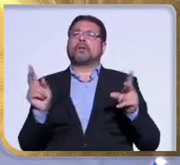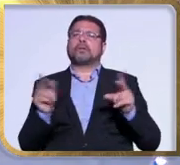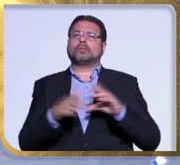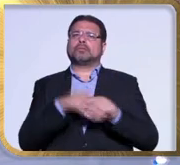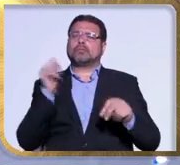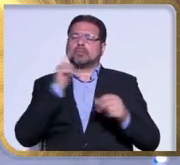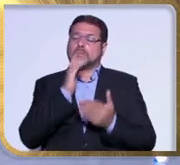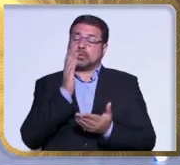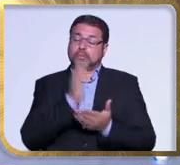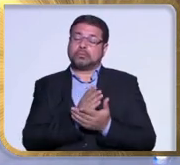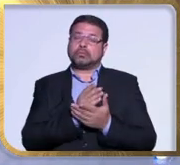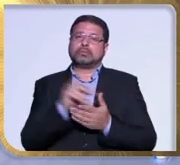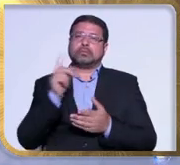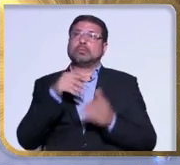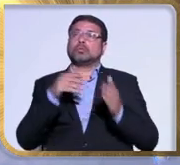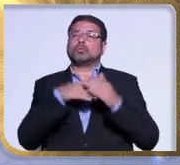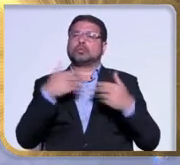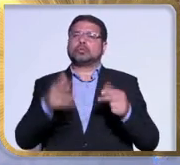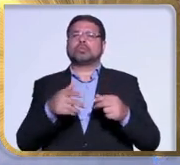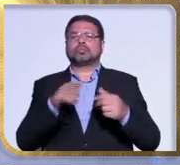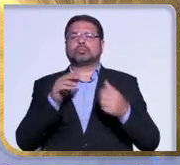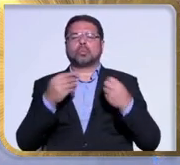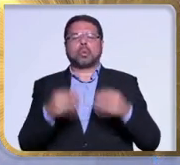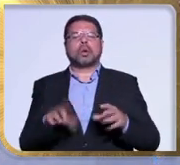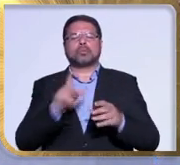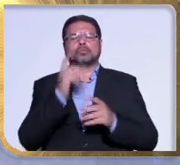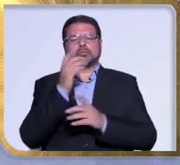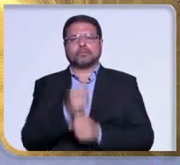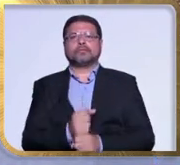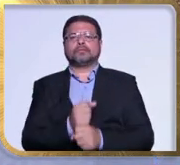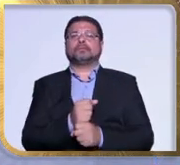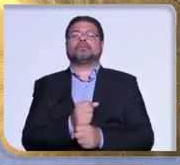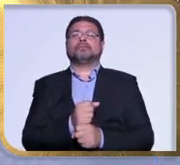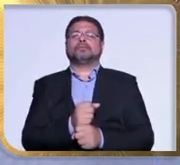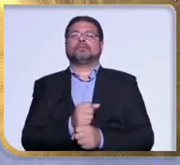ومخرجا بحق ليس لها من دون الله كاشفة.